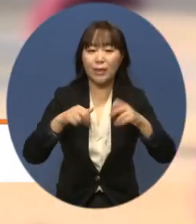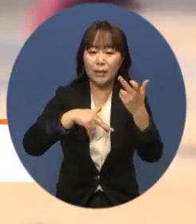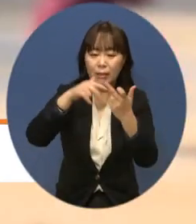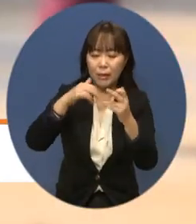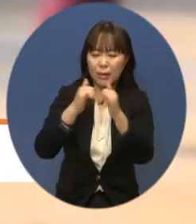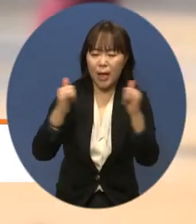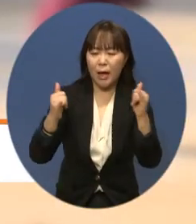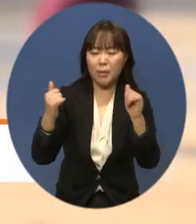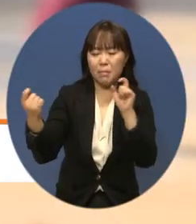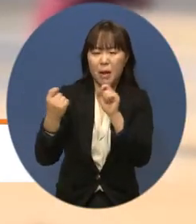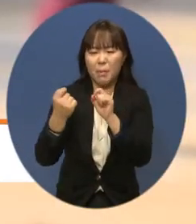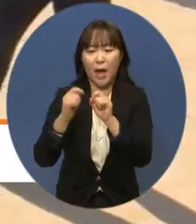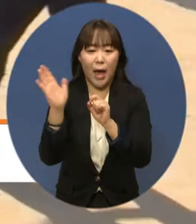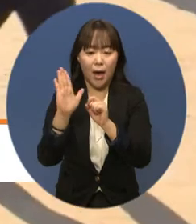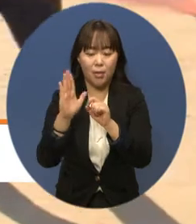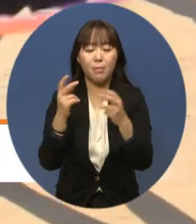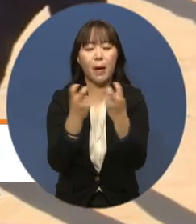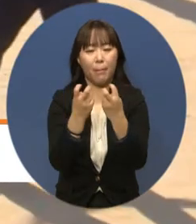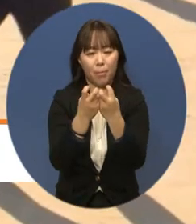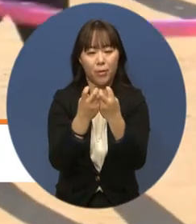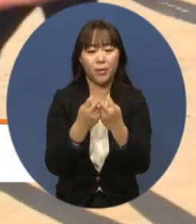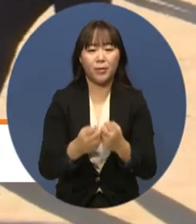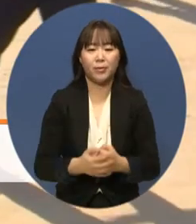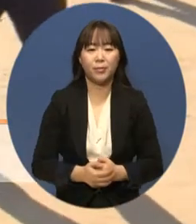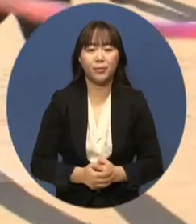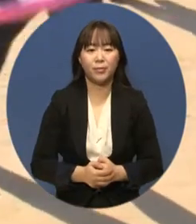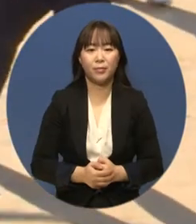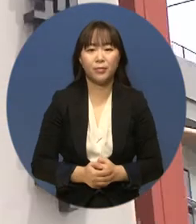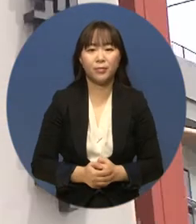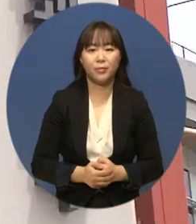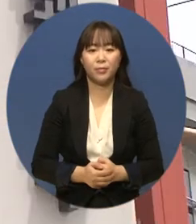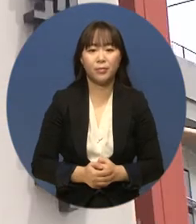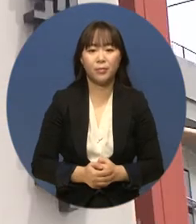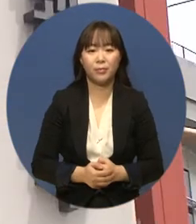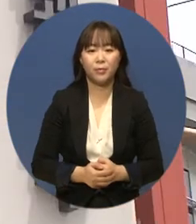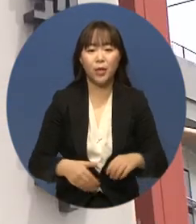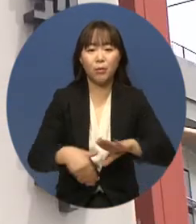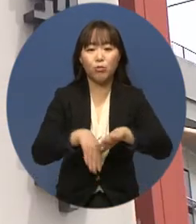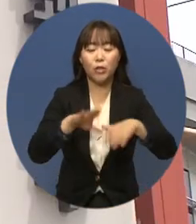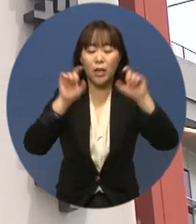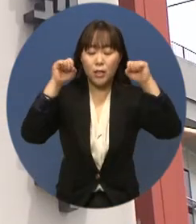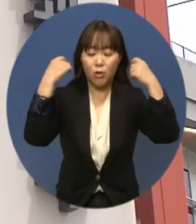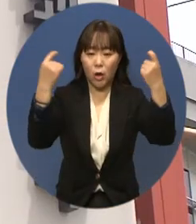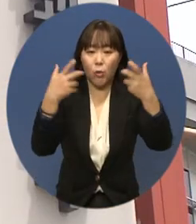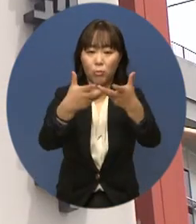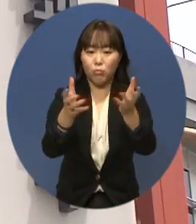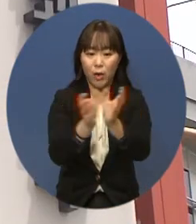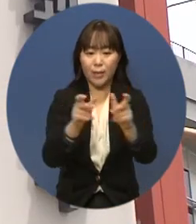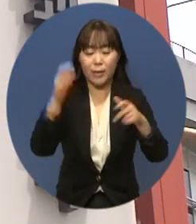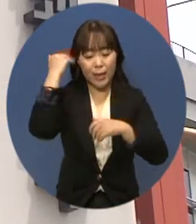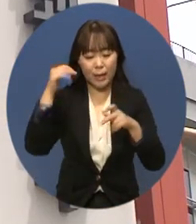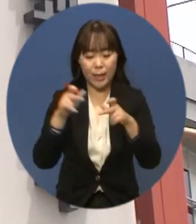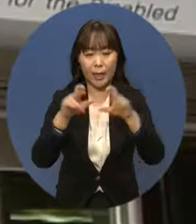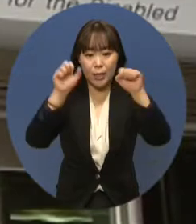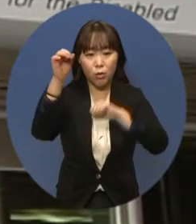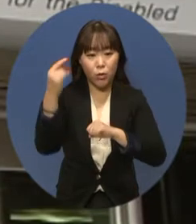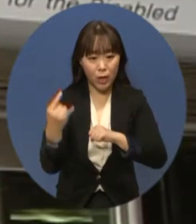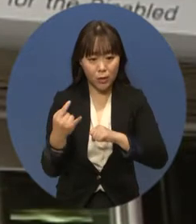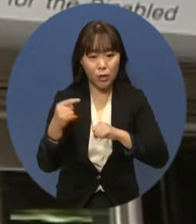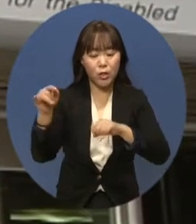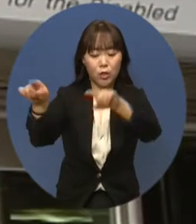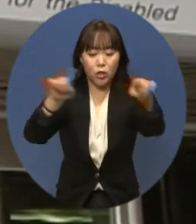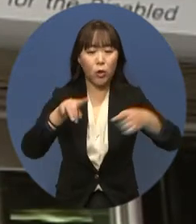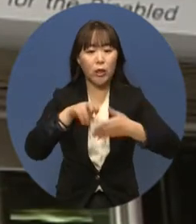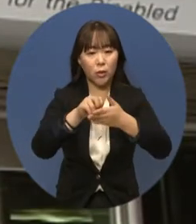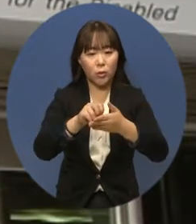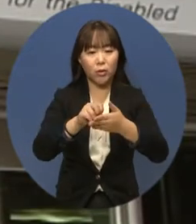접촉을 최소화할 수 있는 방법을 이용했습니다 문화체육관광부와 대한장애인체육회 는 전국 등록장애인